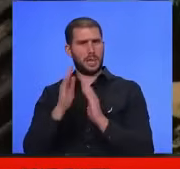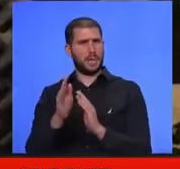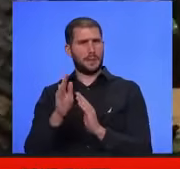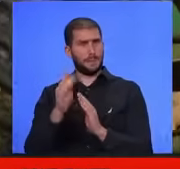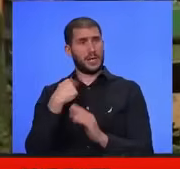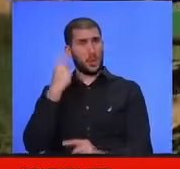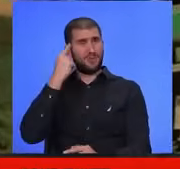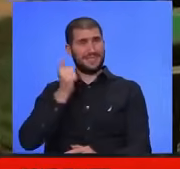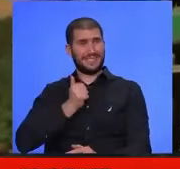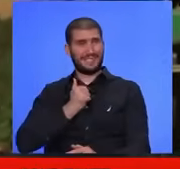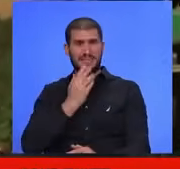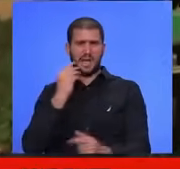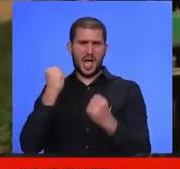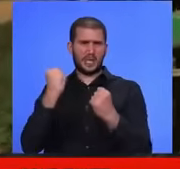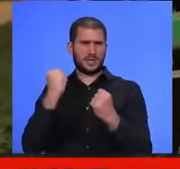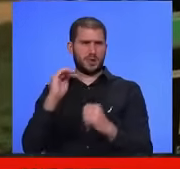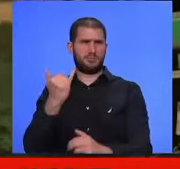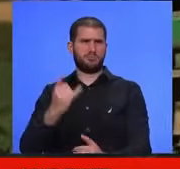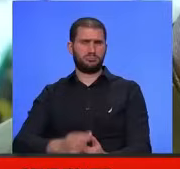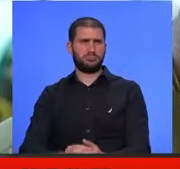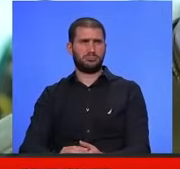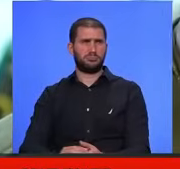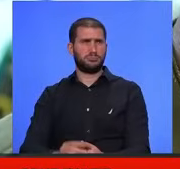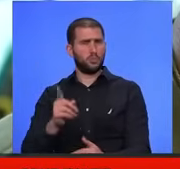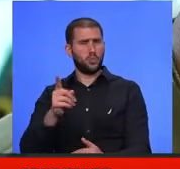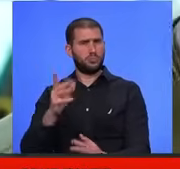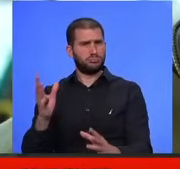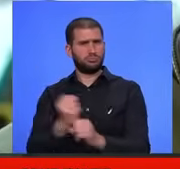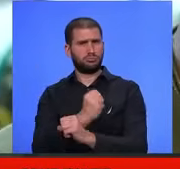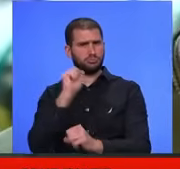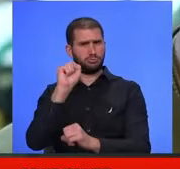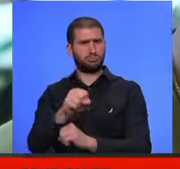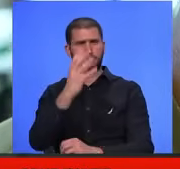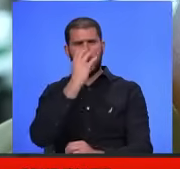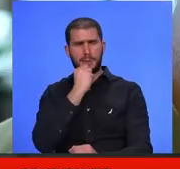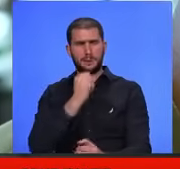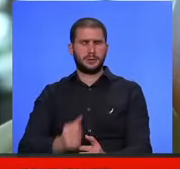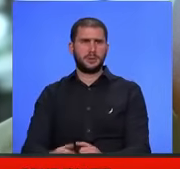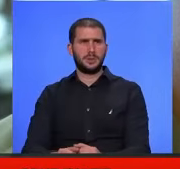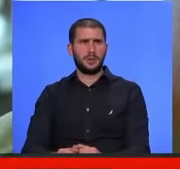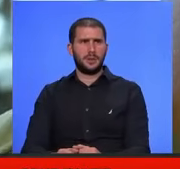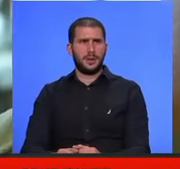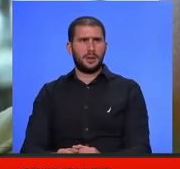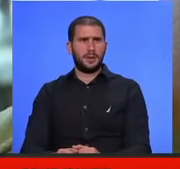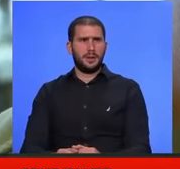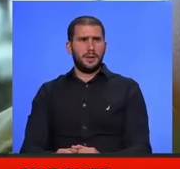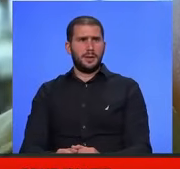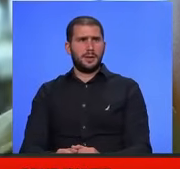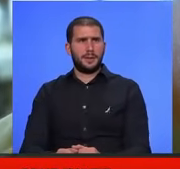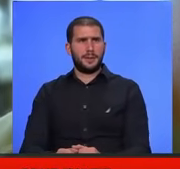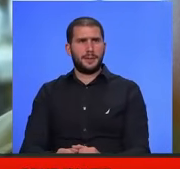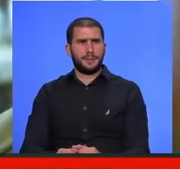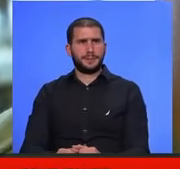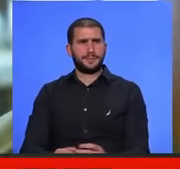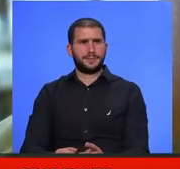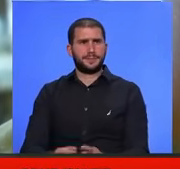กถึงกองทัพของอิสราเอลแข็งแกร่งฉันถึงมั่นใจในกองทัพของอิสราเอลว่าจะชนะกับฮาม